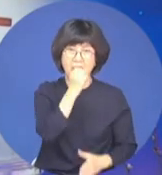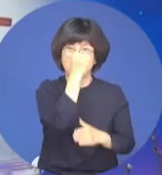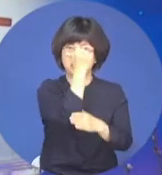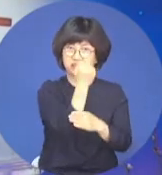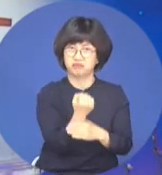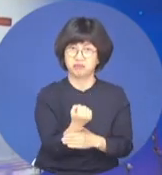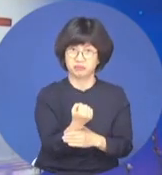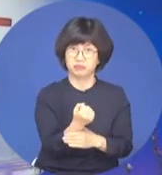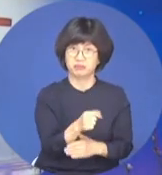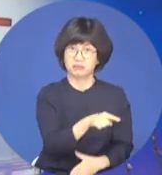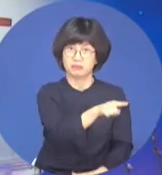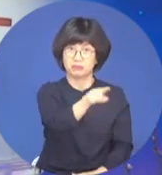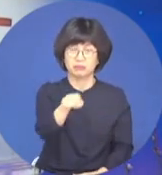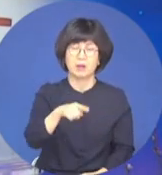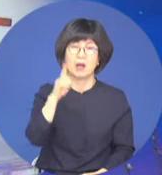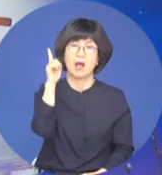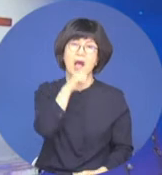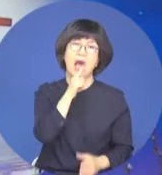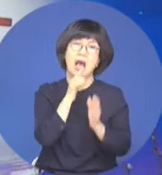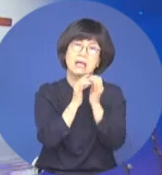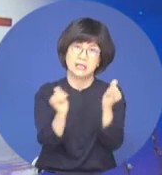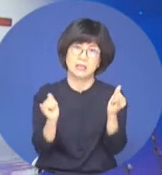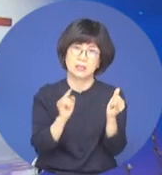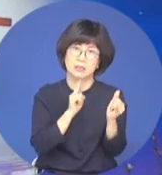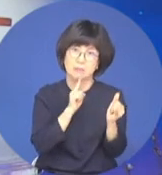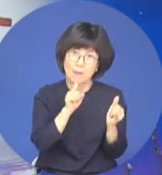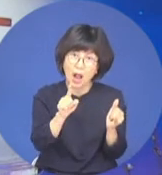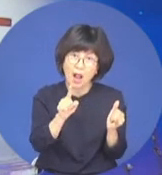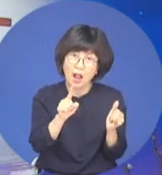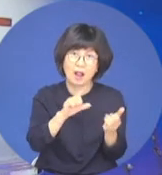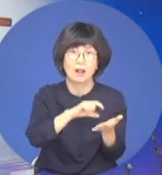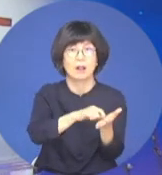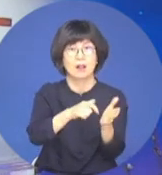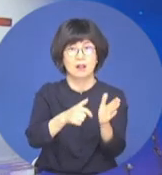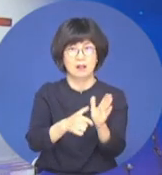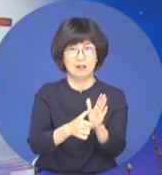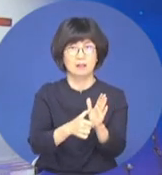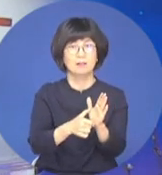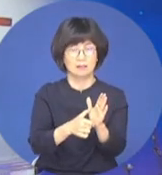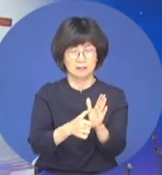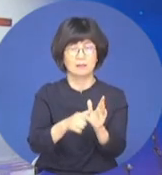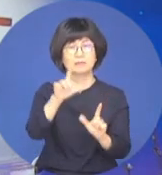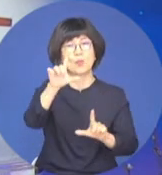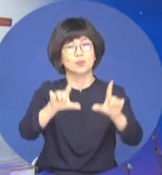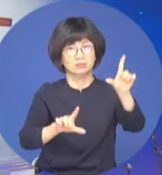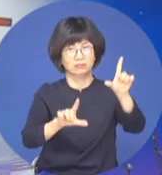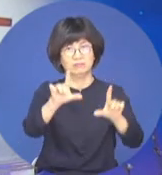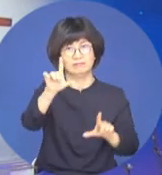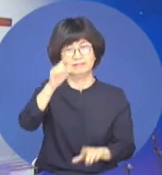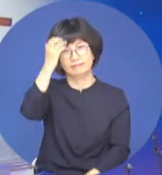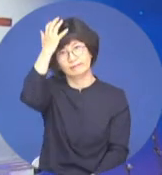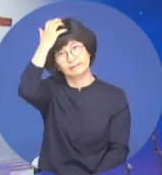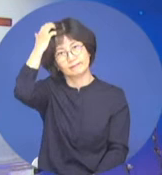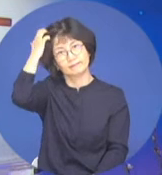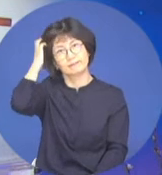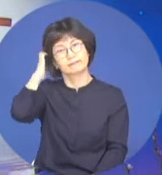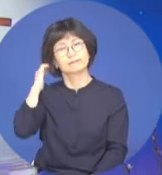악인이라 칭함받을 정도로 악인 같은 삶을 사는 그런 시대였단 말이죠. 이럴 때